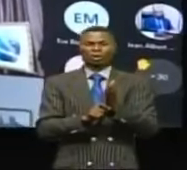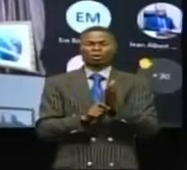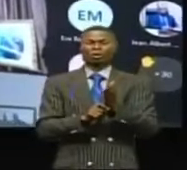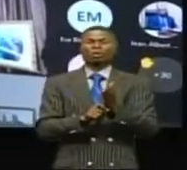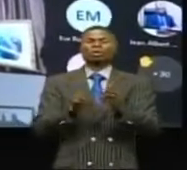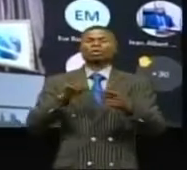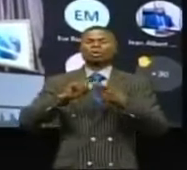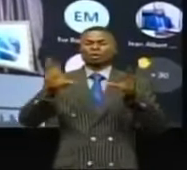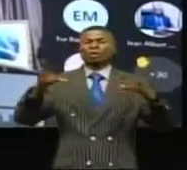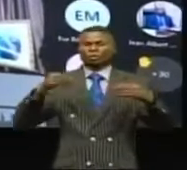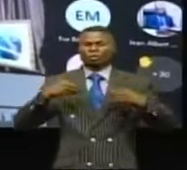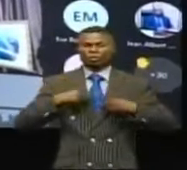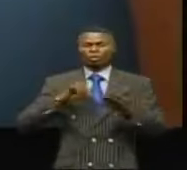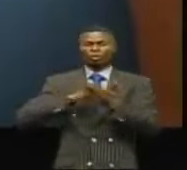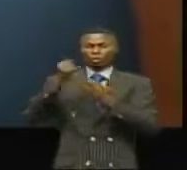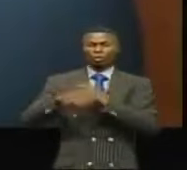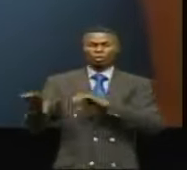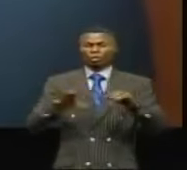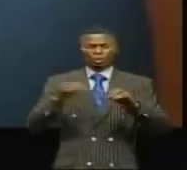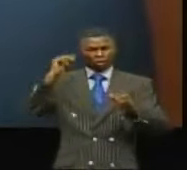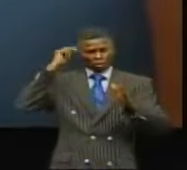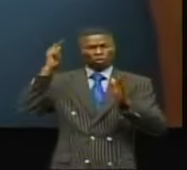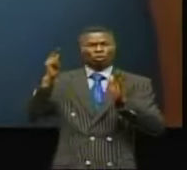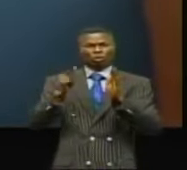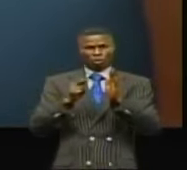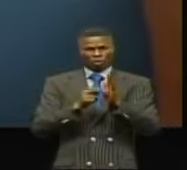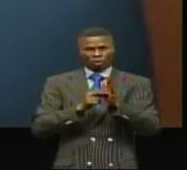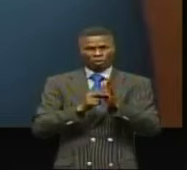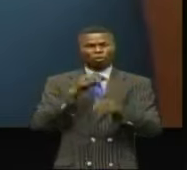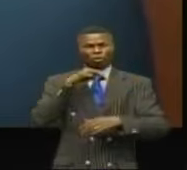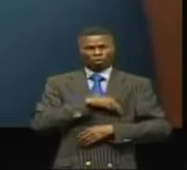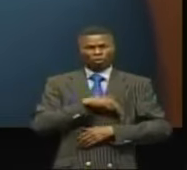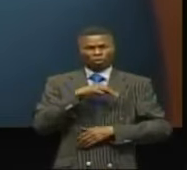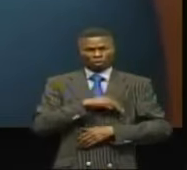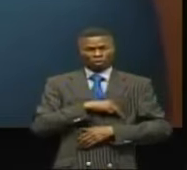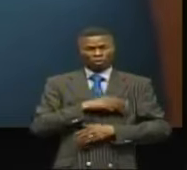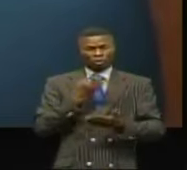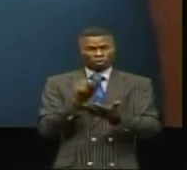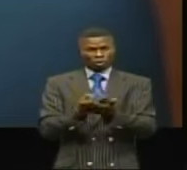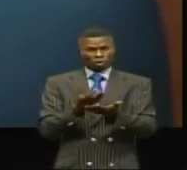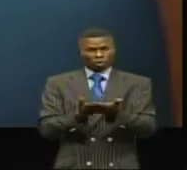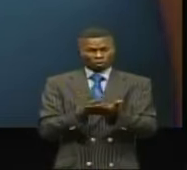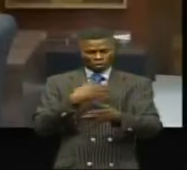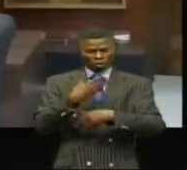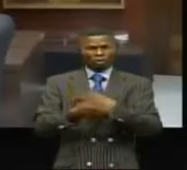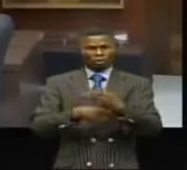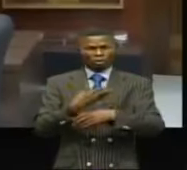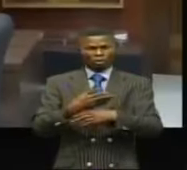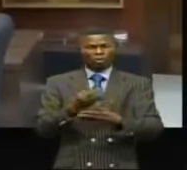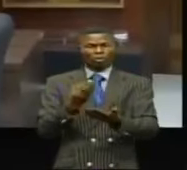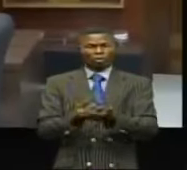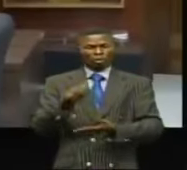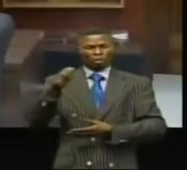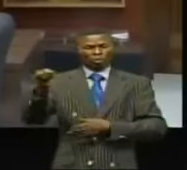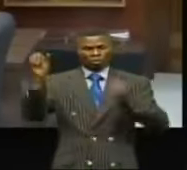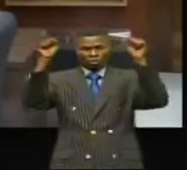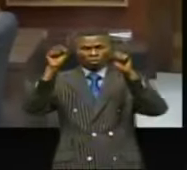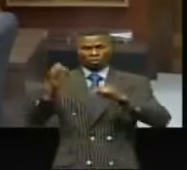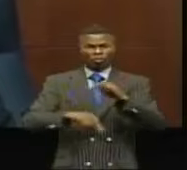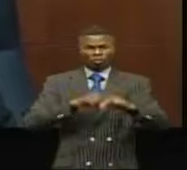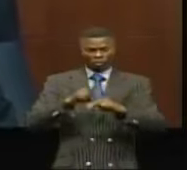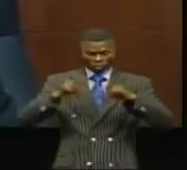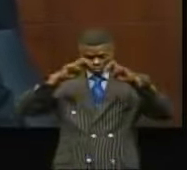confirmé dans le programme d'action du gouvernement, la mission de ces fonds est d'assurer le financement du système national de la